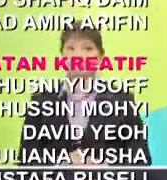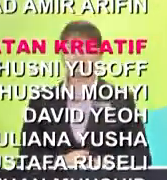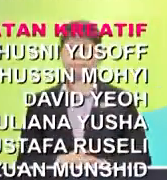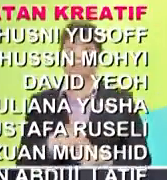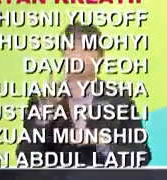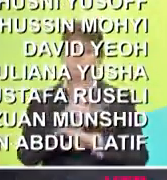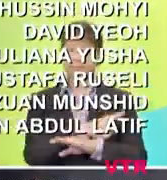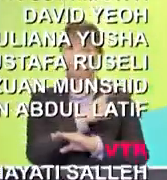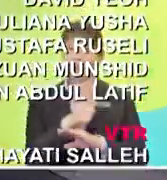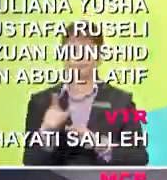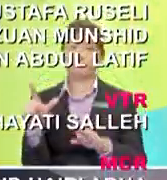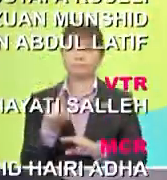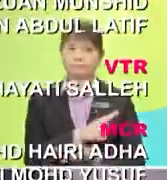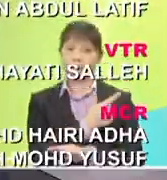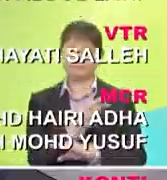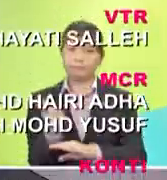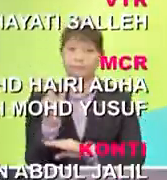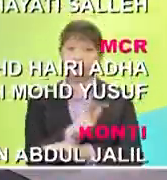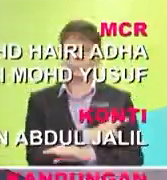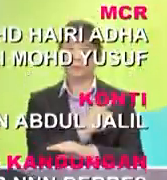ke sekolah belajar